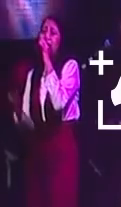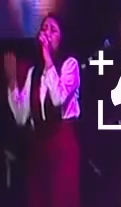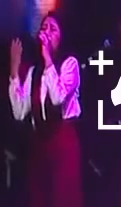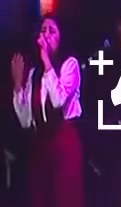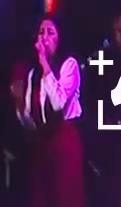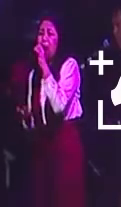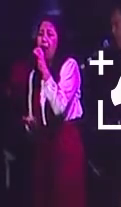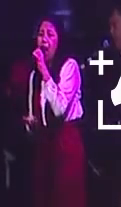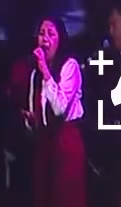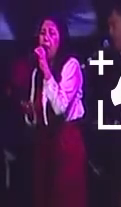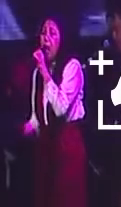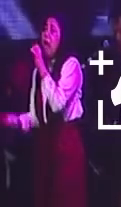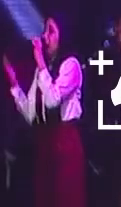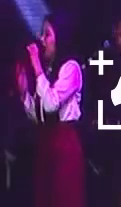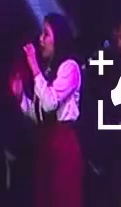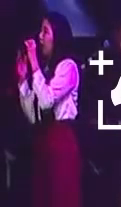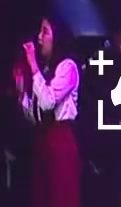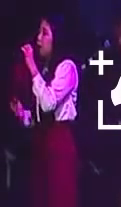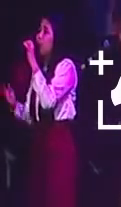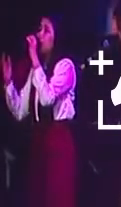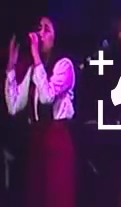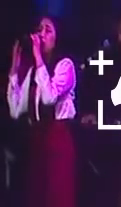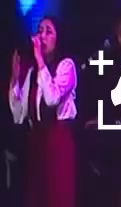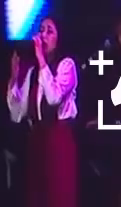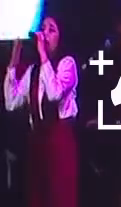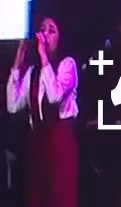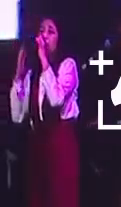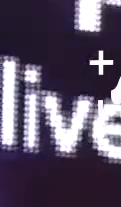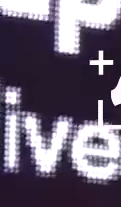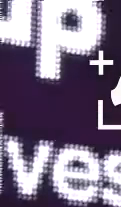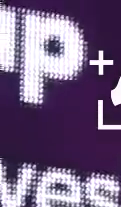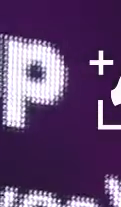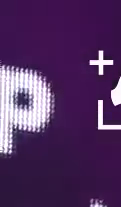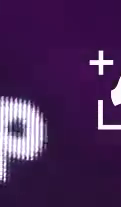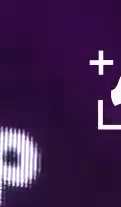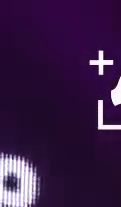berarti sebab Yesus